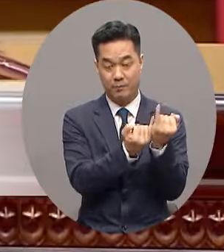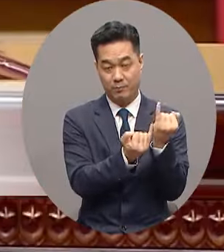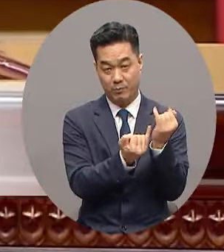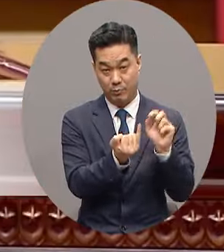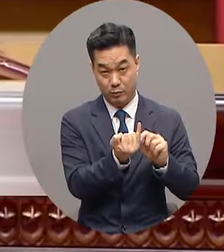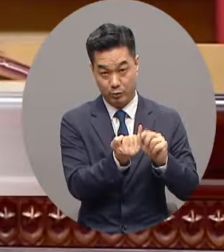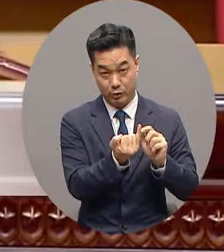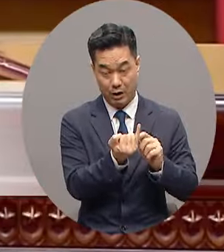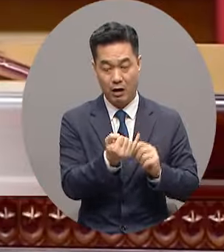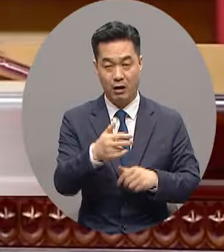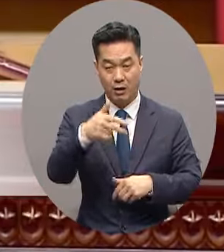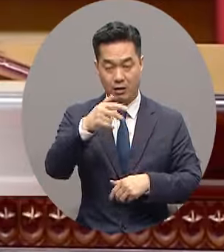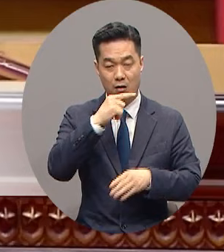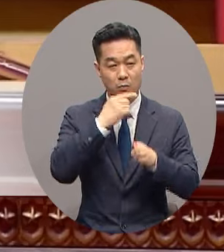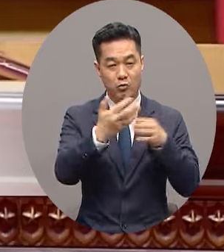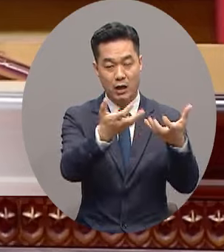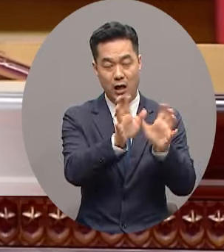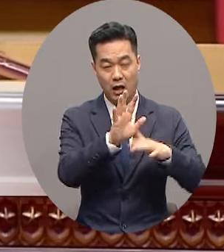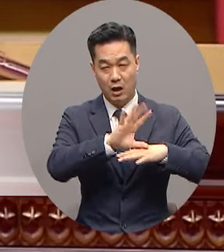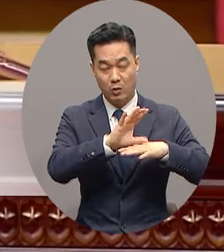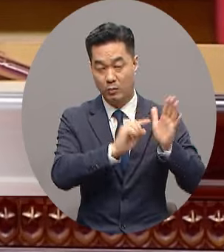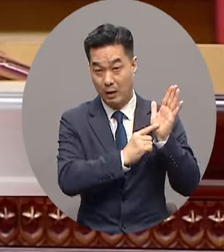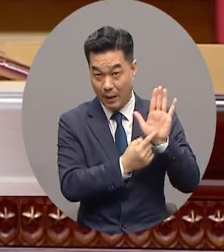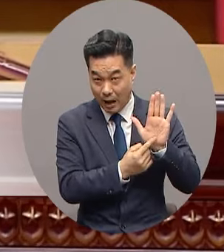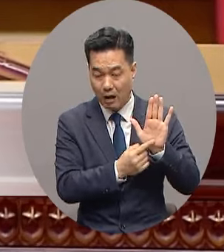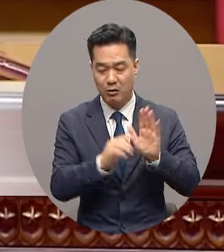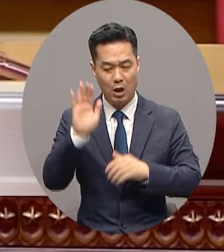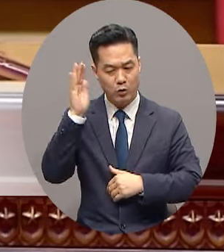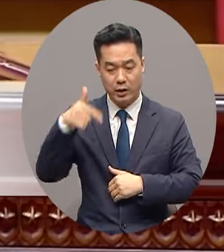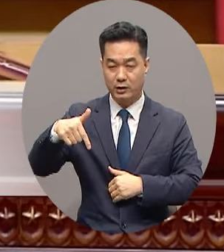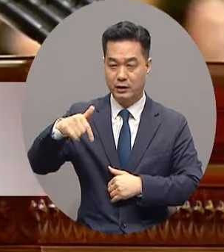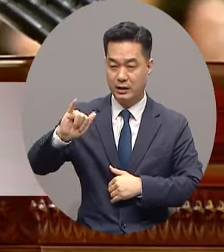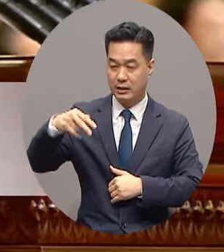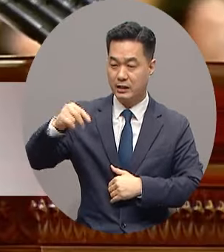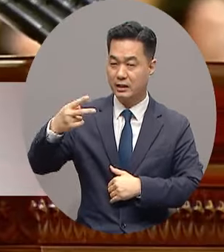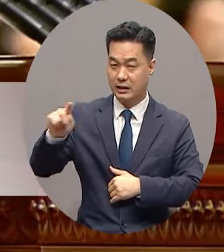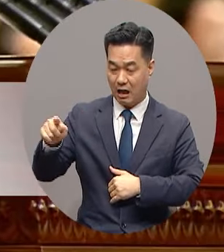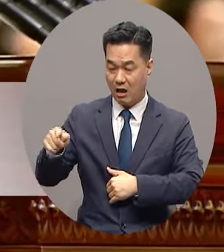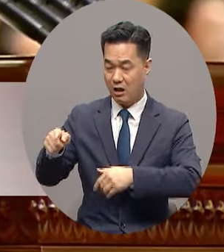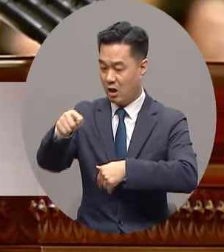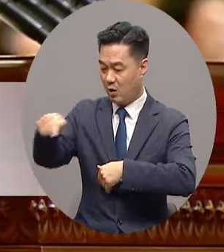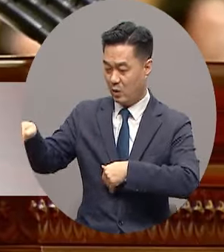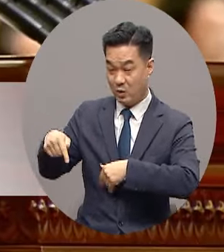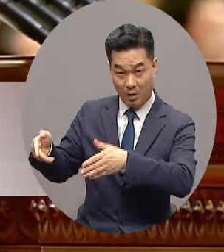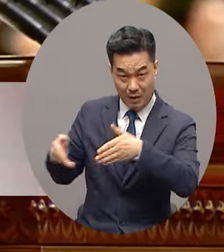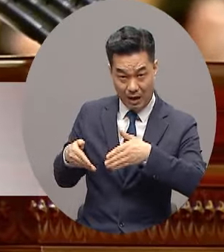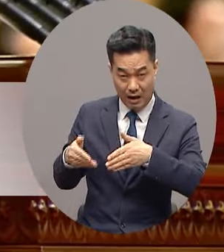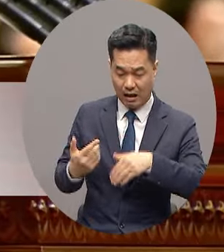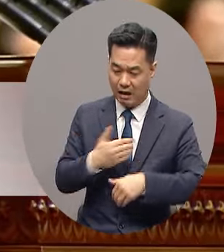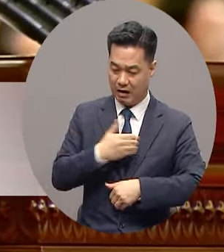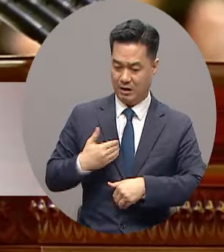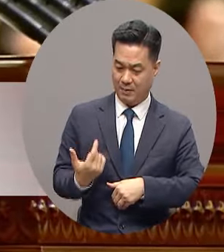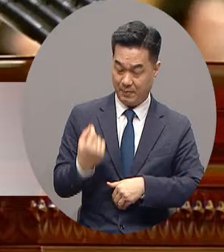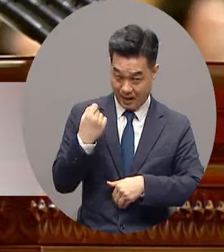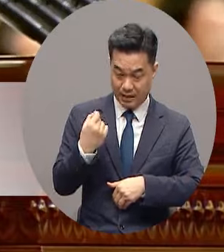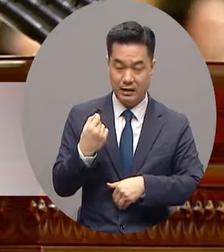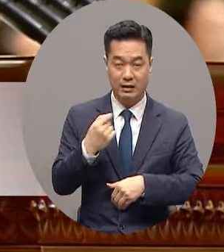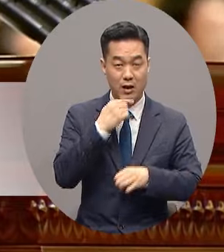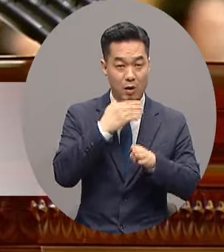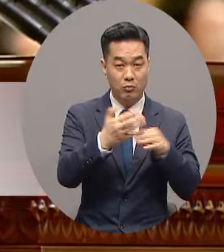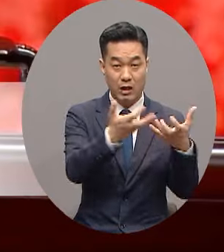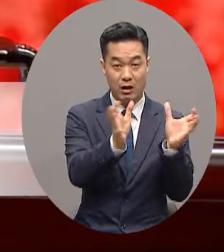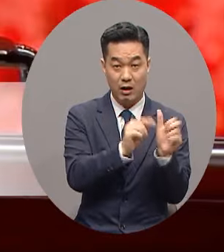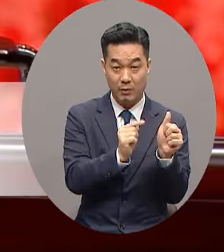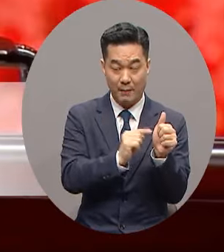중앙통신에 공개한 다마를 통해 최근에도 기시다 수상은 또 다른 경로를 통해 가능한한 빠른 시기에 조선 민주주의